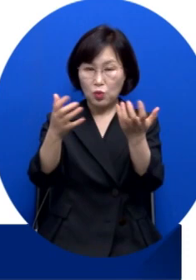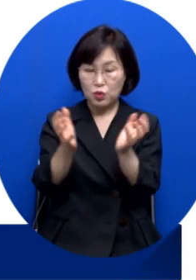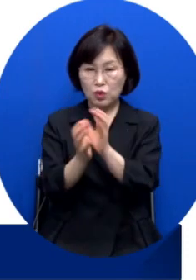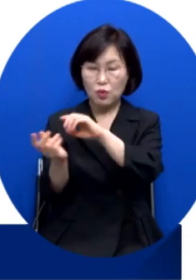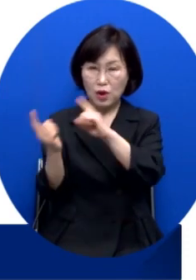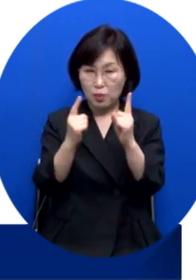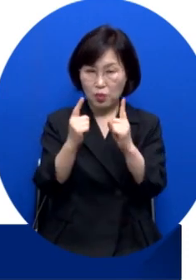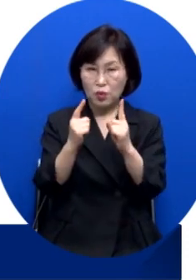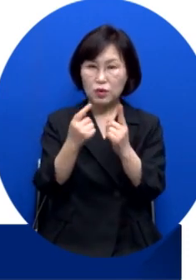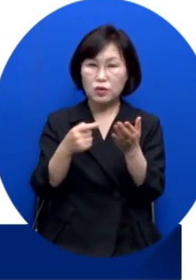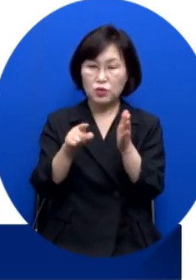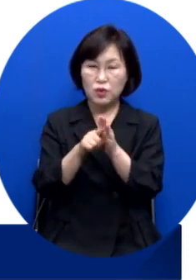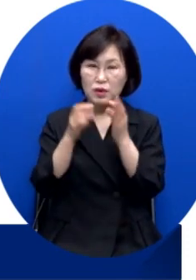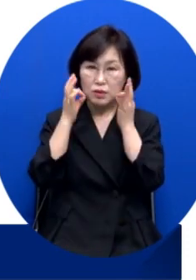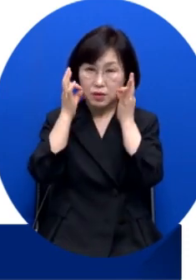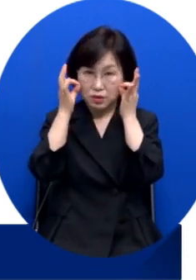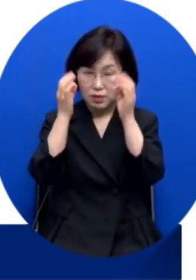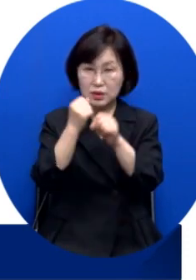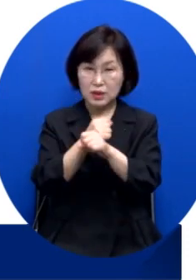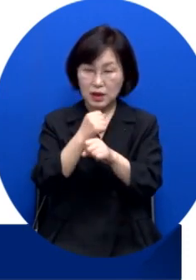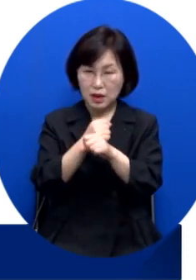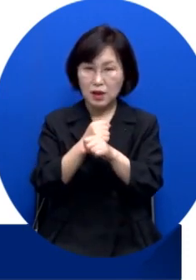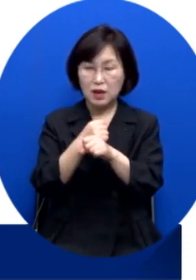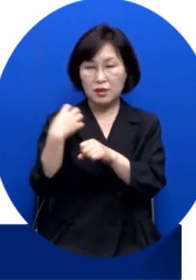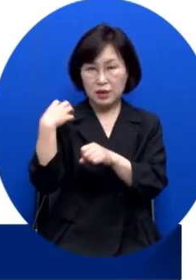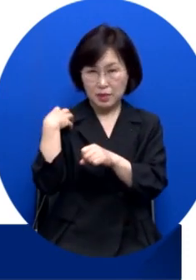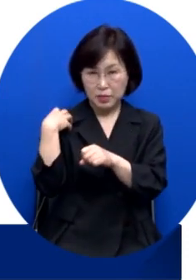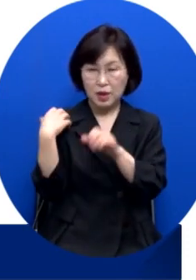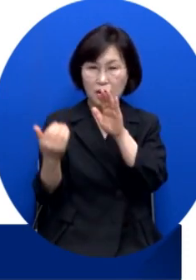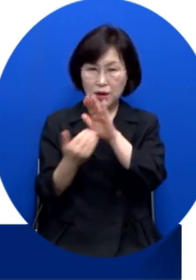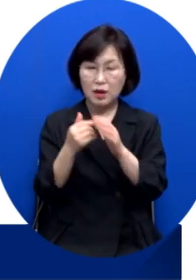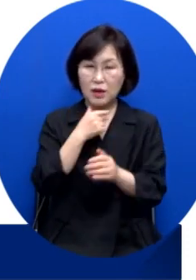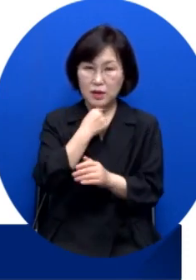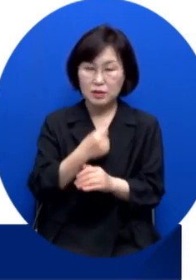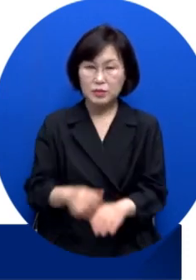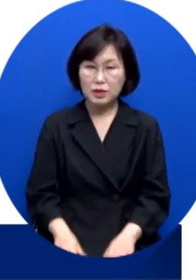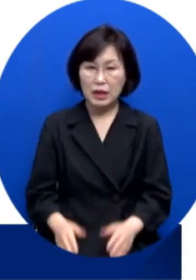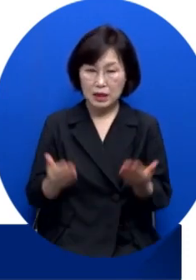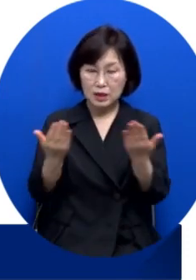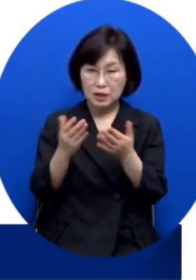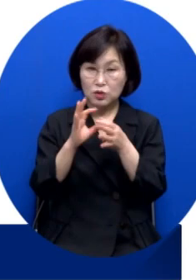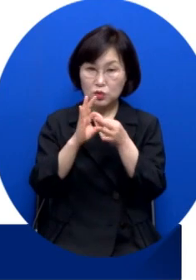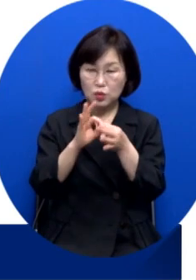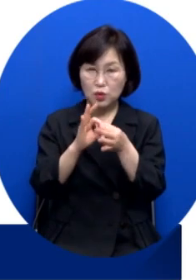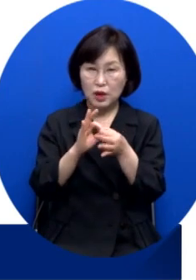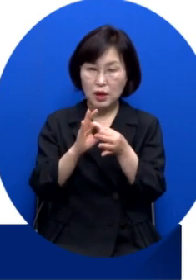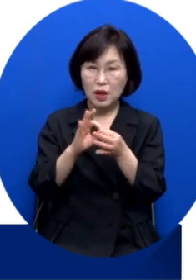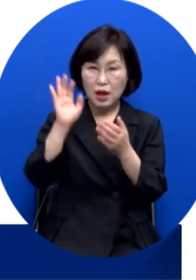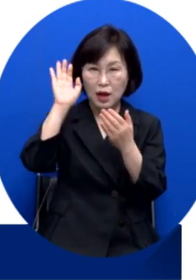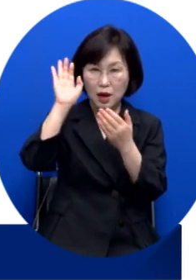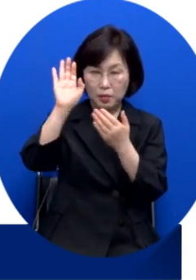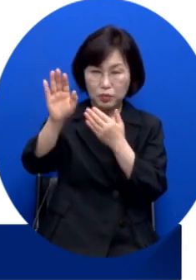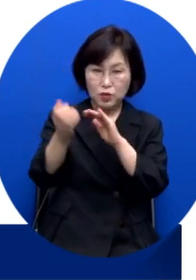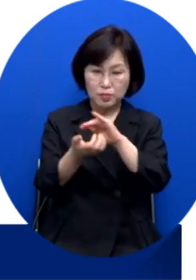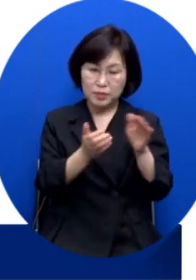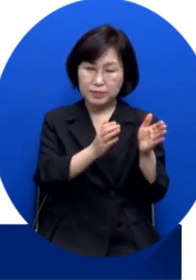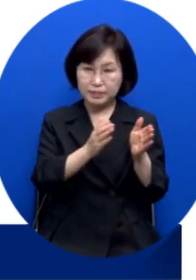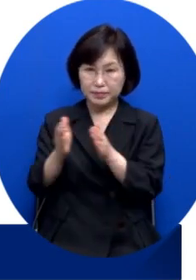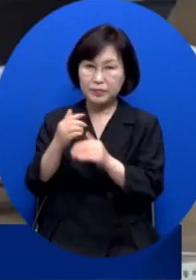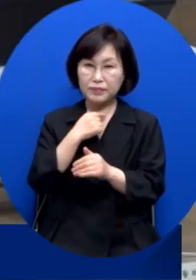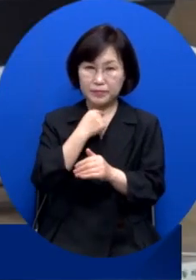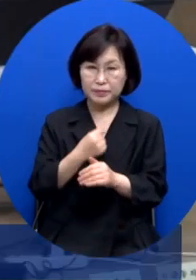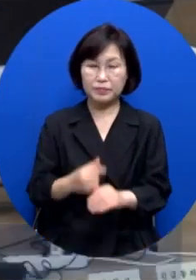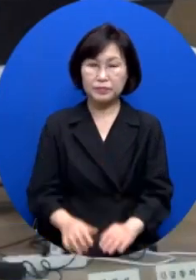위하여 그 일에 최선을 다하는 역할을 감당하려고 합니다. 이 일을 위해서 저는 합신의 미래 파일을 준비해 나가도록